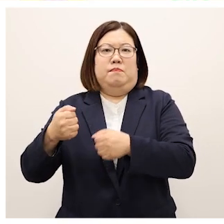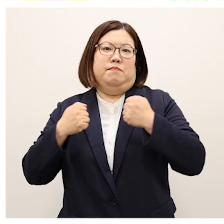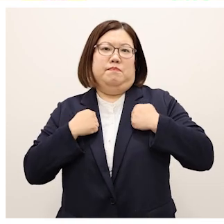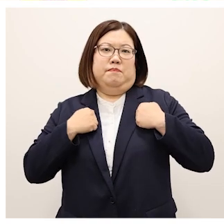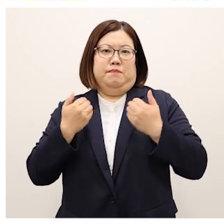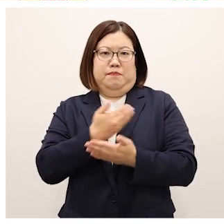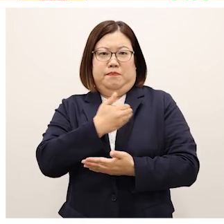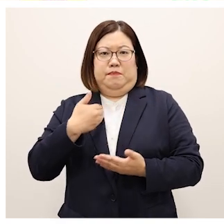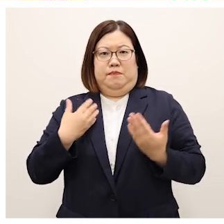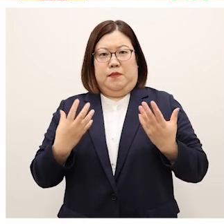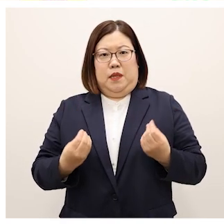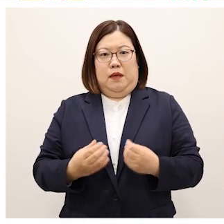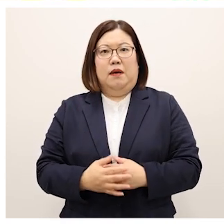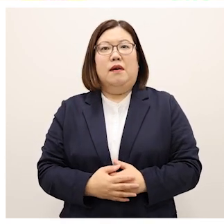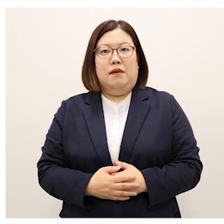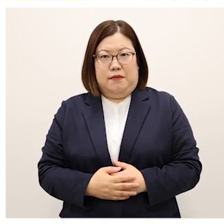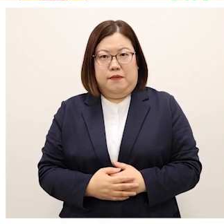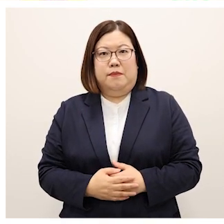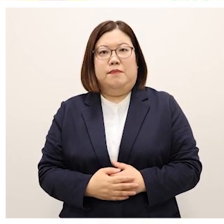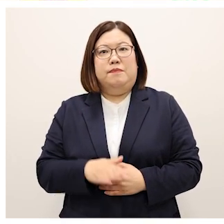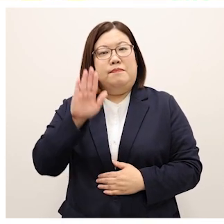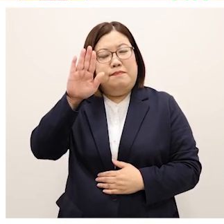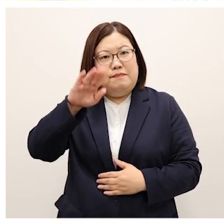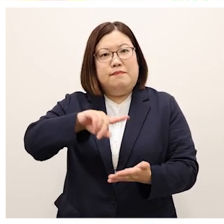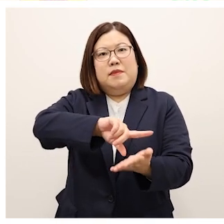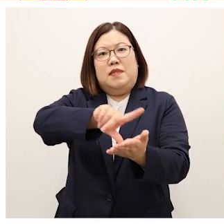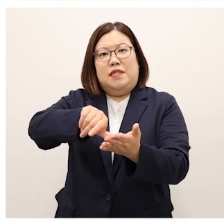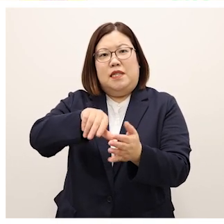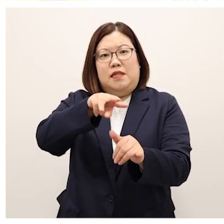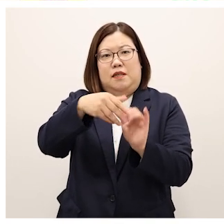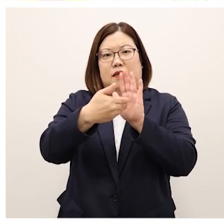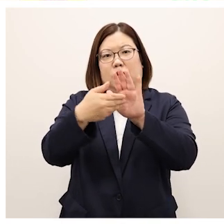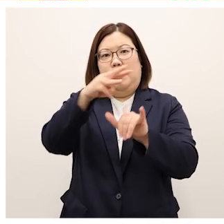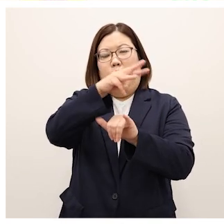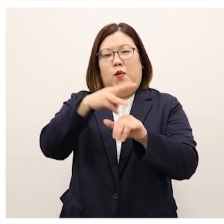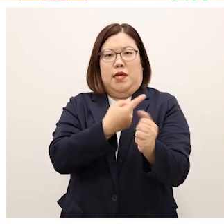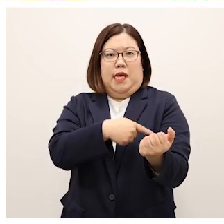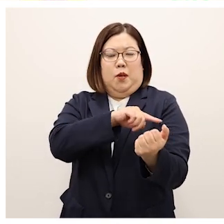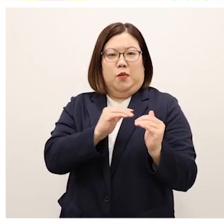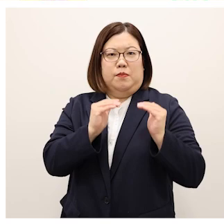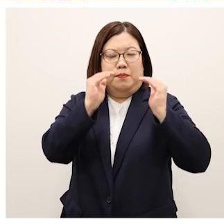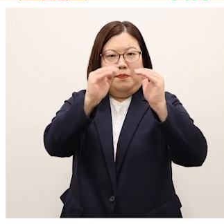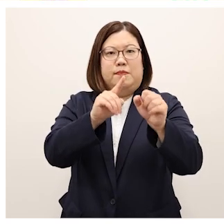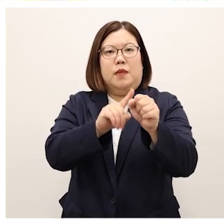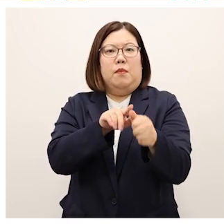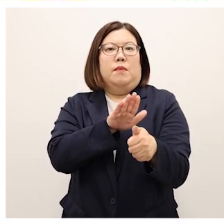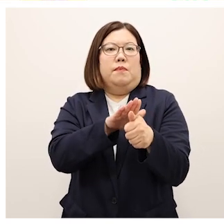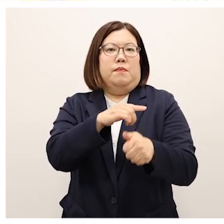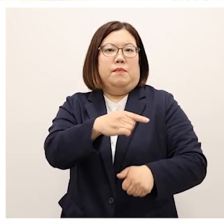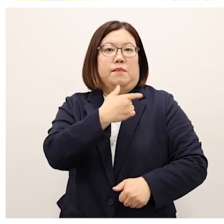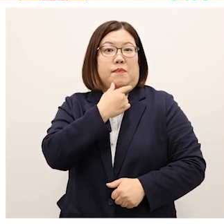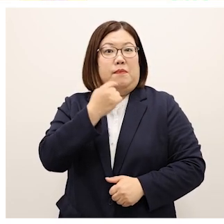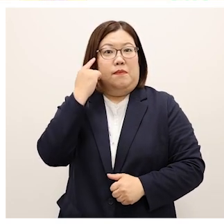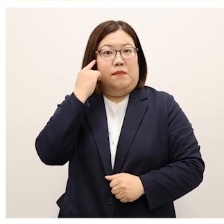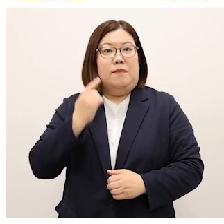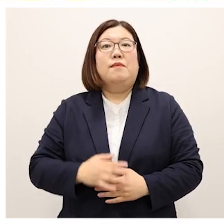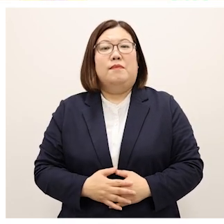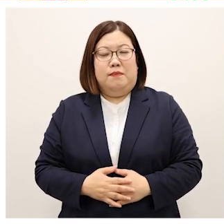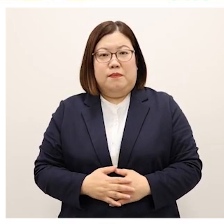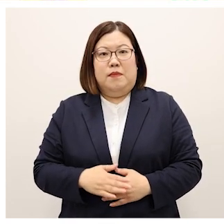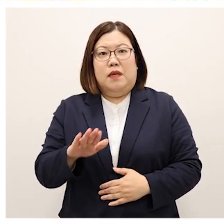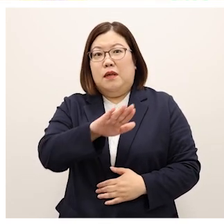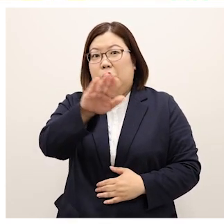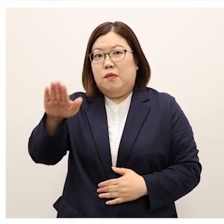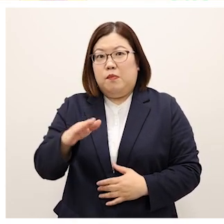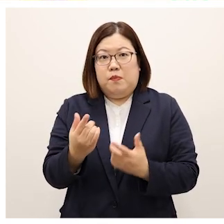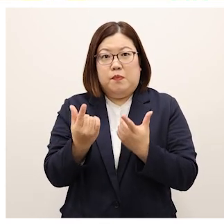となりました。これからも地域防災力の強化に努めてまいります。市民の皆様